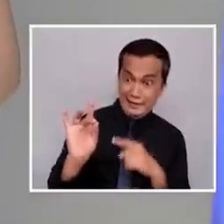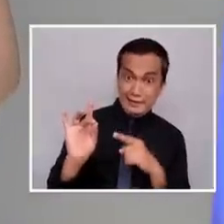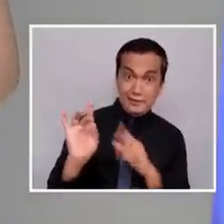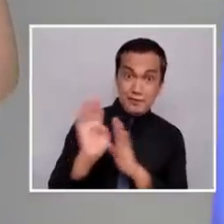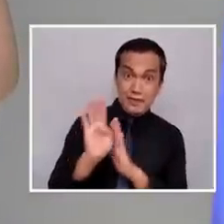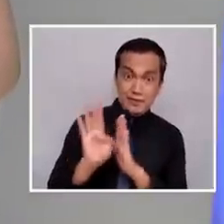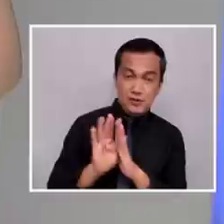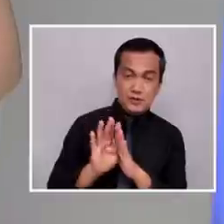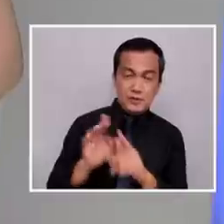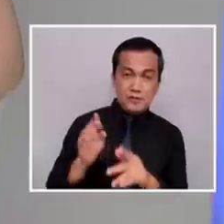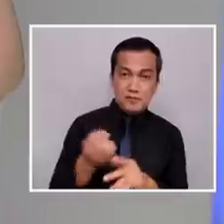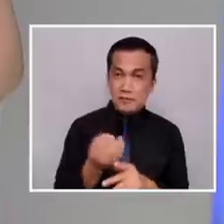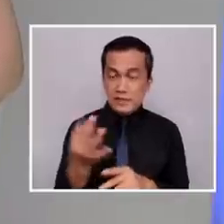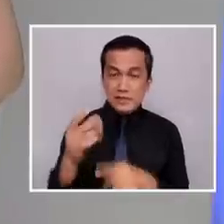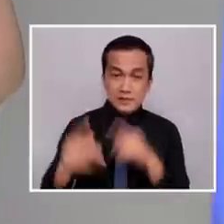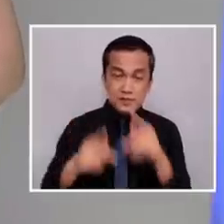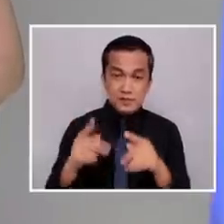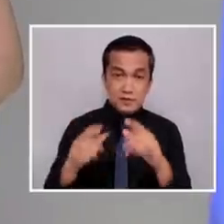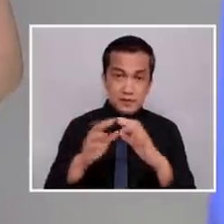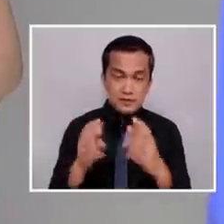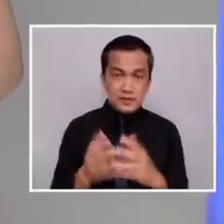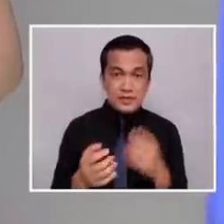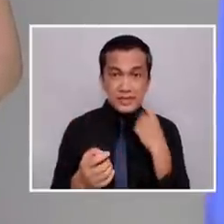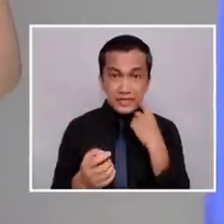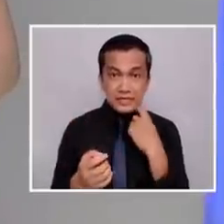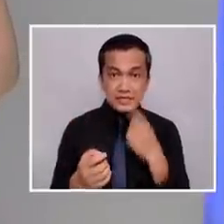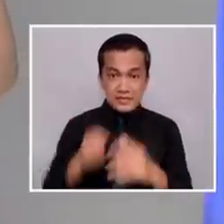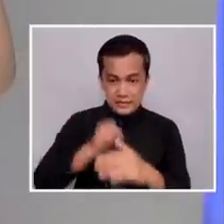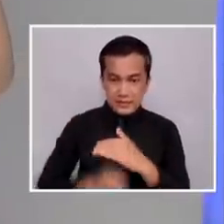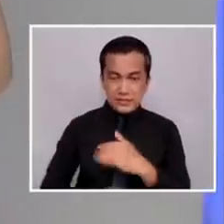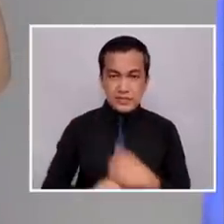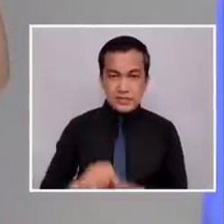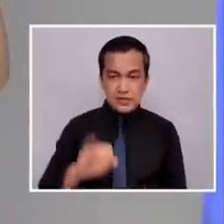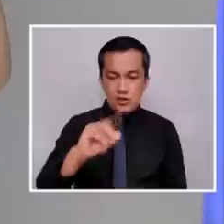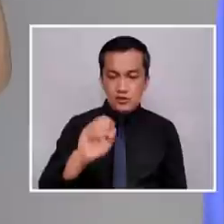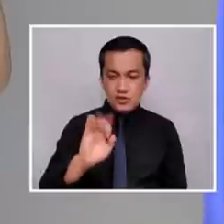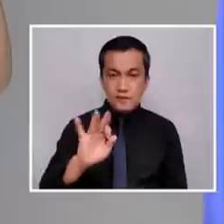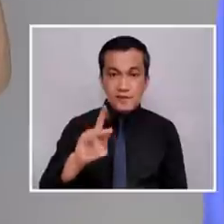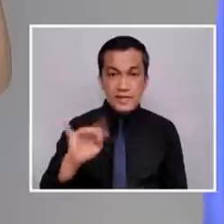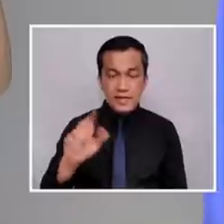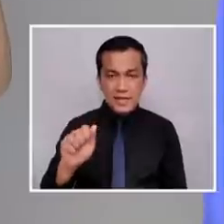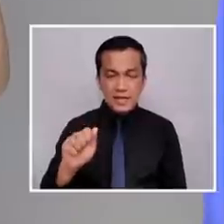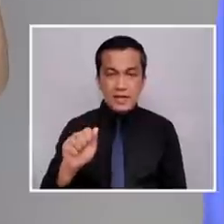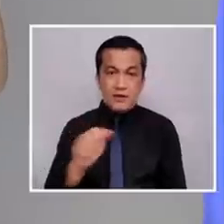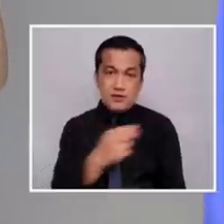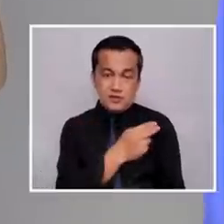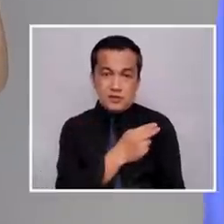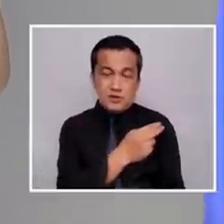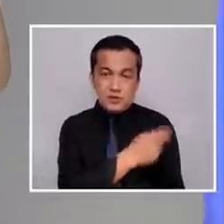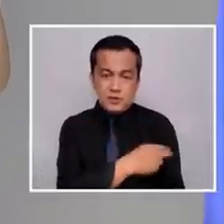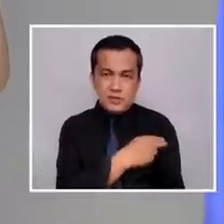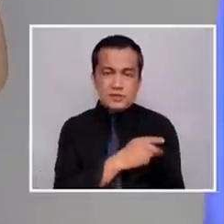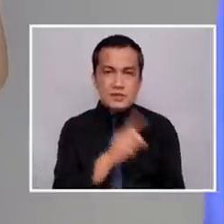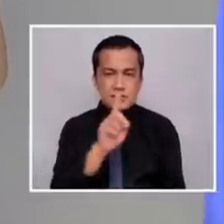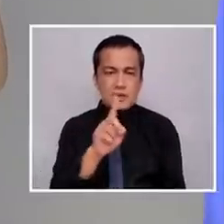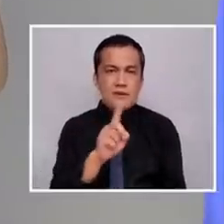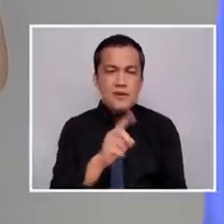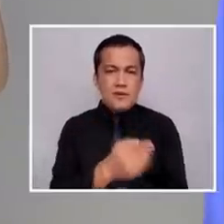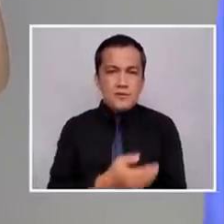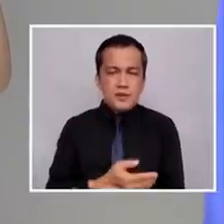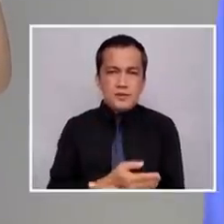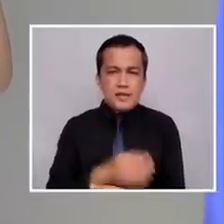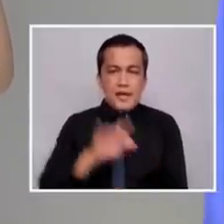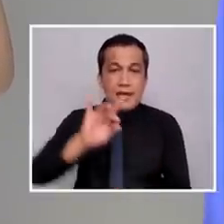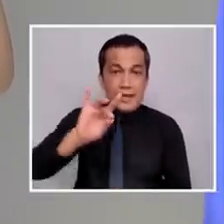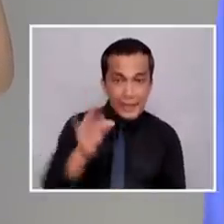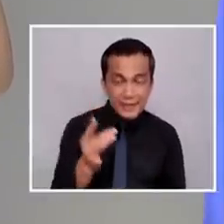mundo. At kanina, isinilang sa Jose Fabella Memorial Hospital ang isang sanggol na siyang 8th